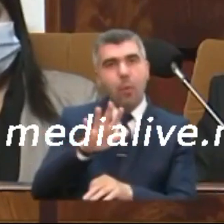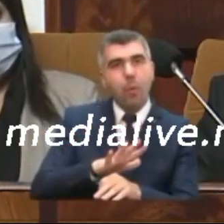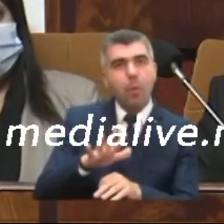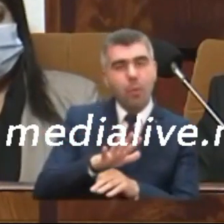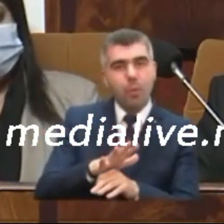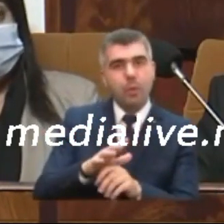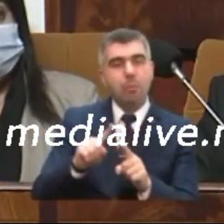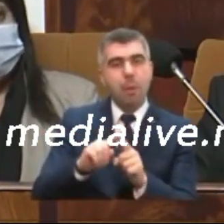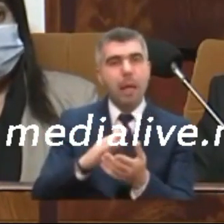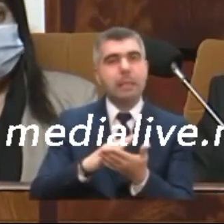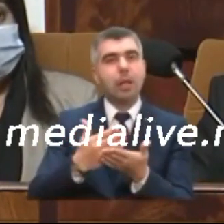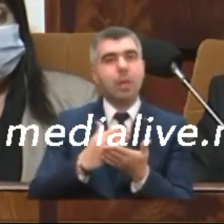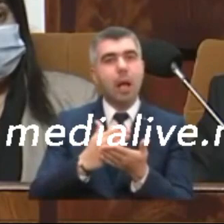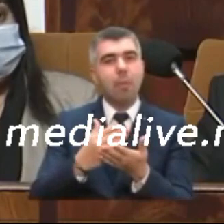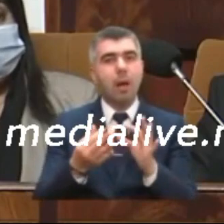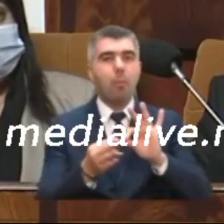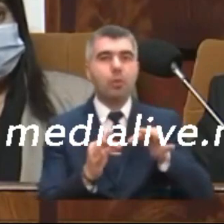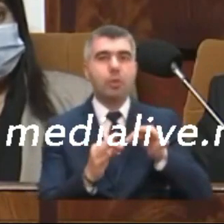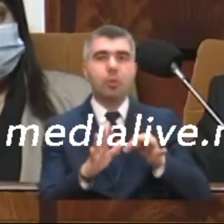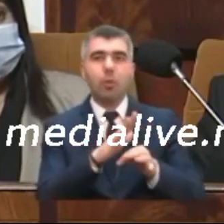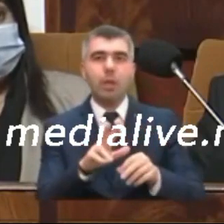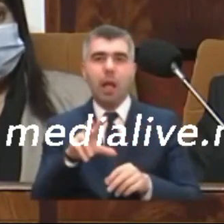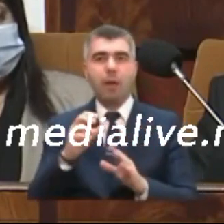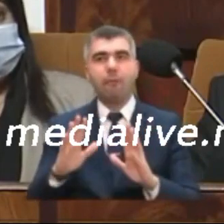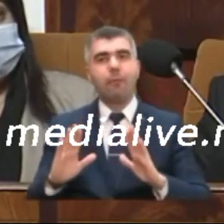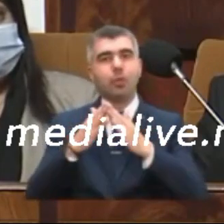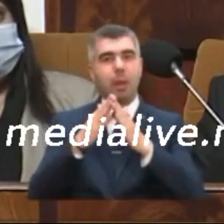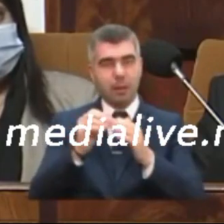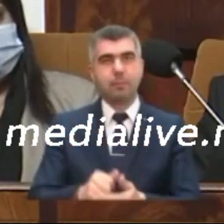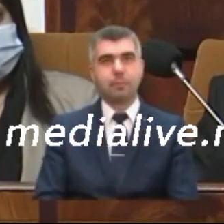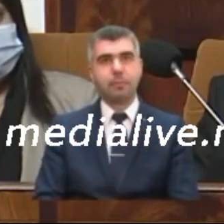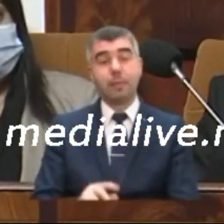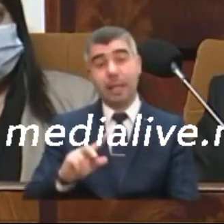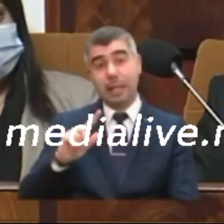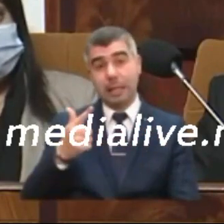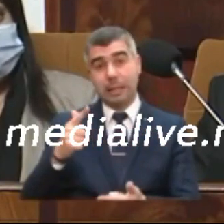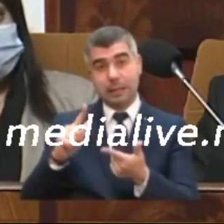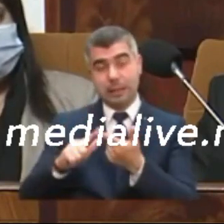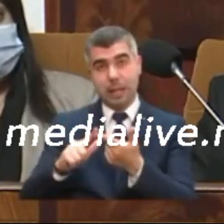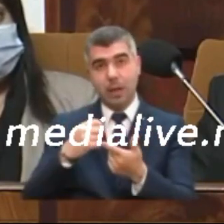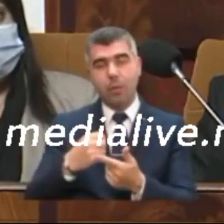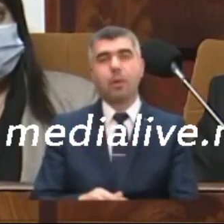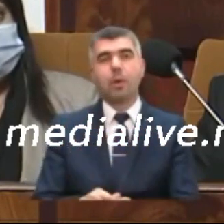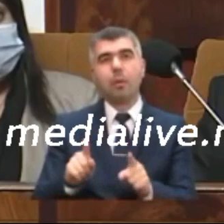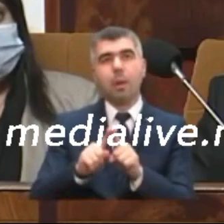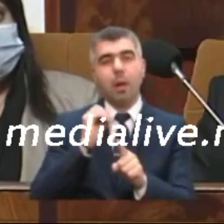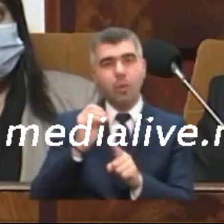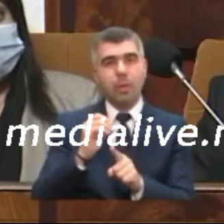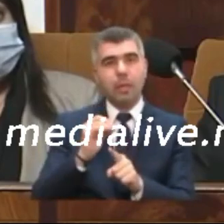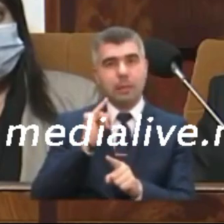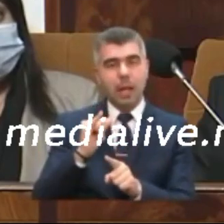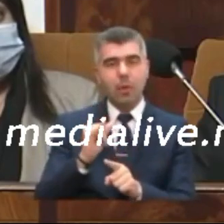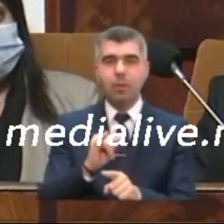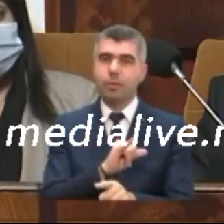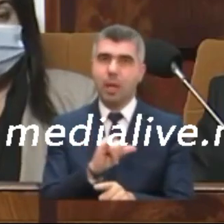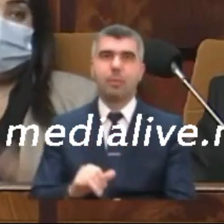تكون الترجمه الفوريه باش حتى المواطنين في الجبال يفهموا اش كيتقال هنا. ثانيا فيما يخص لغه التقاشر ولغه القراطه حتى هي ركينه.